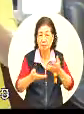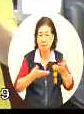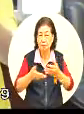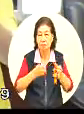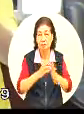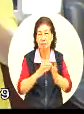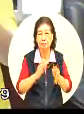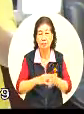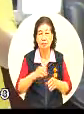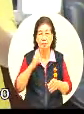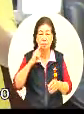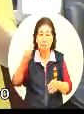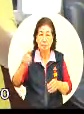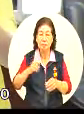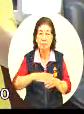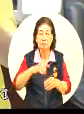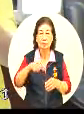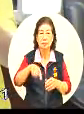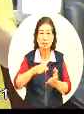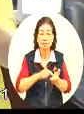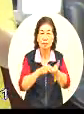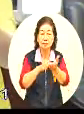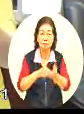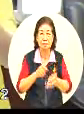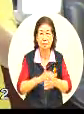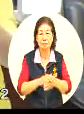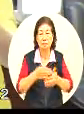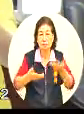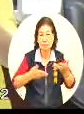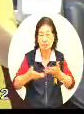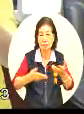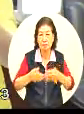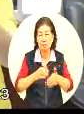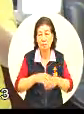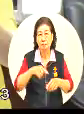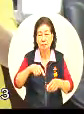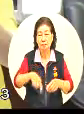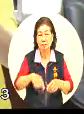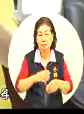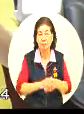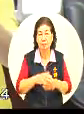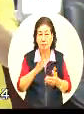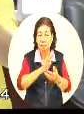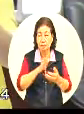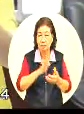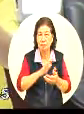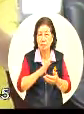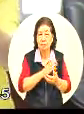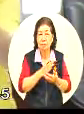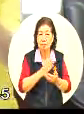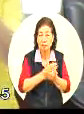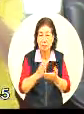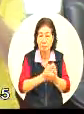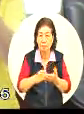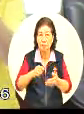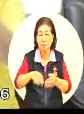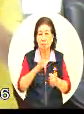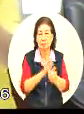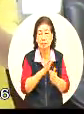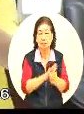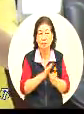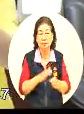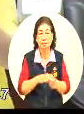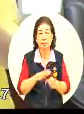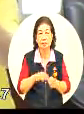要慎重的厘清这个权责哈、哦，不要影响我们三十四户的住户他们